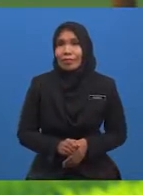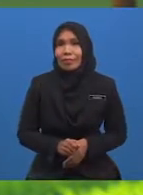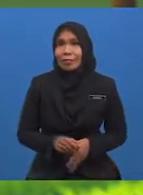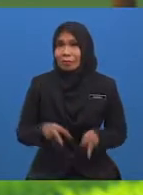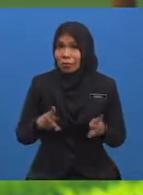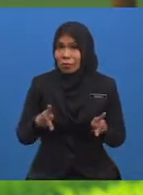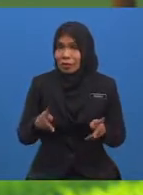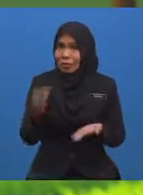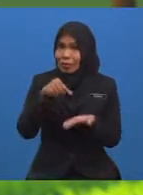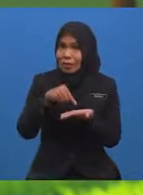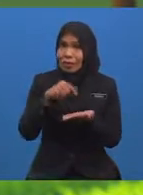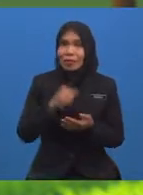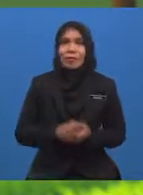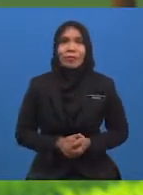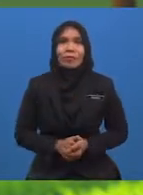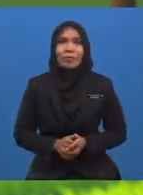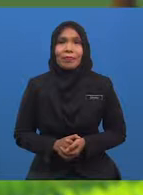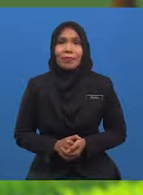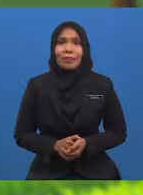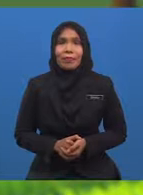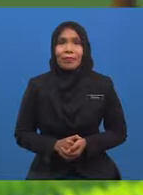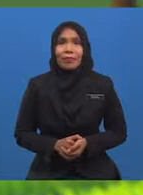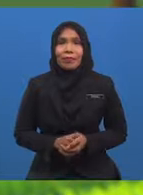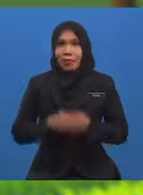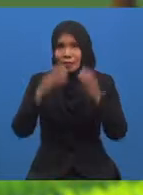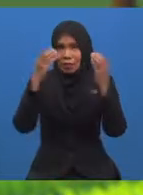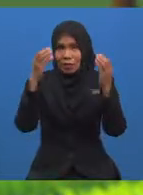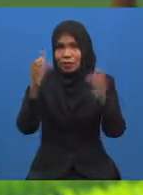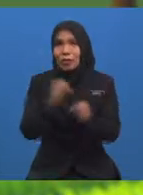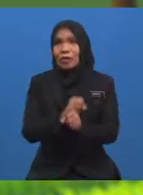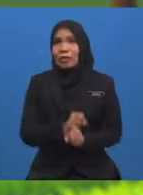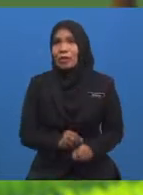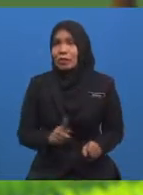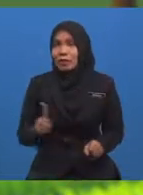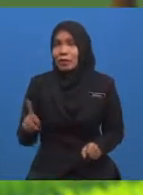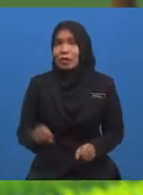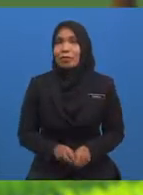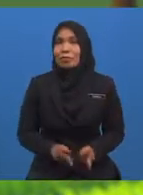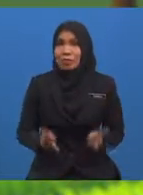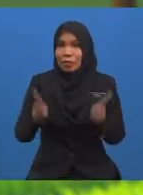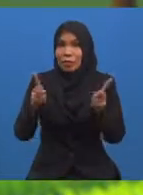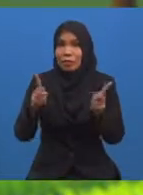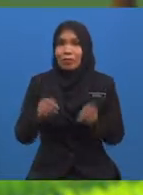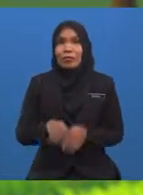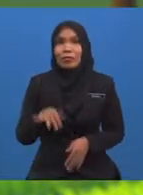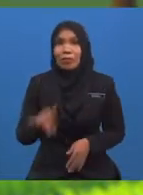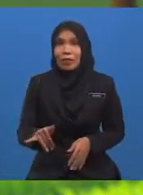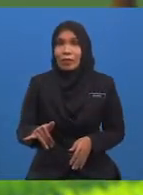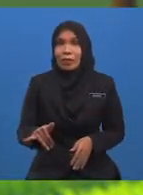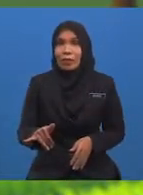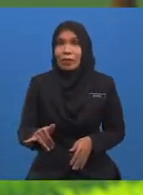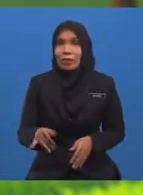proses menanam biji benih. Cikgu sediakan pasu yang telah dimasukkan tanah di